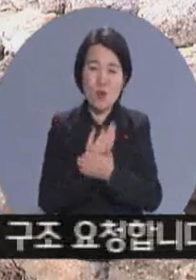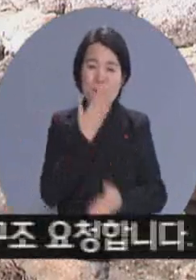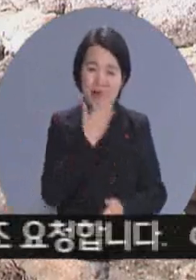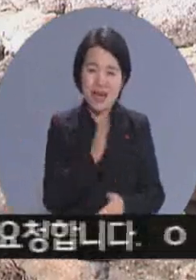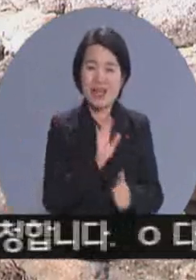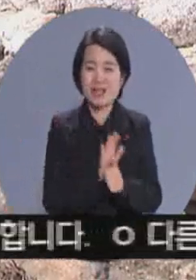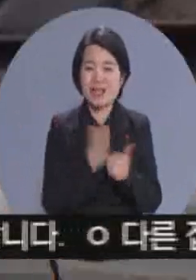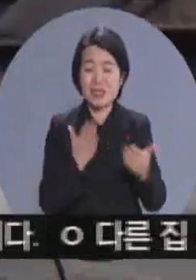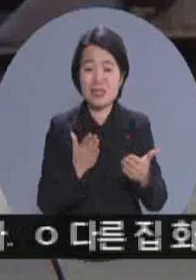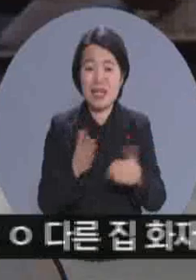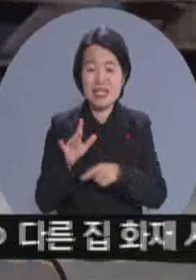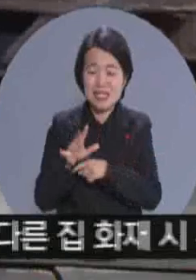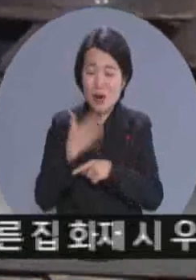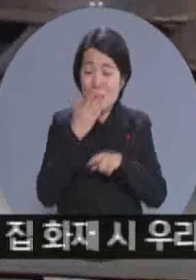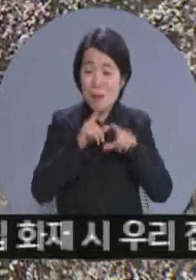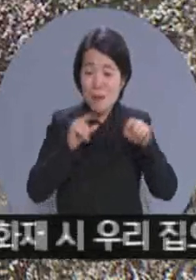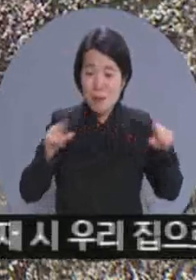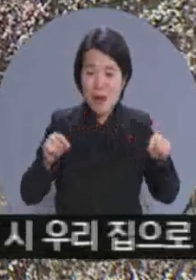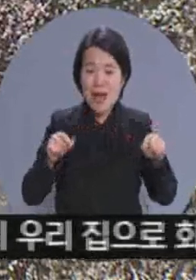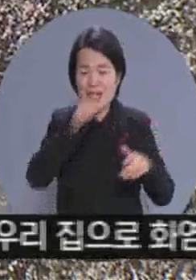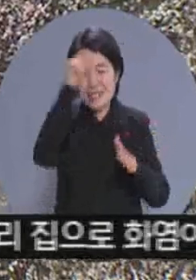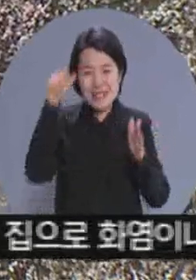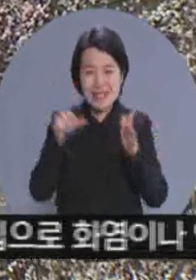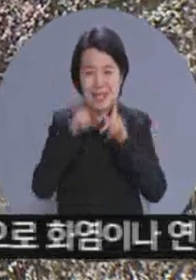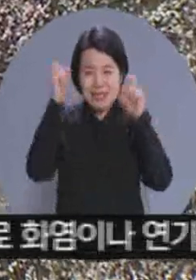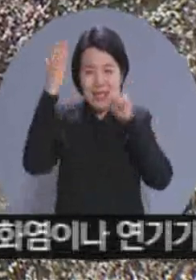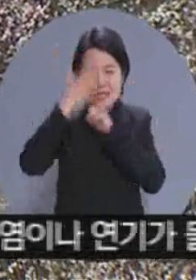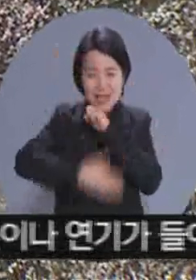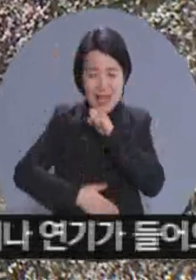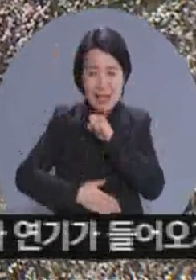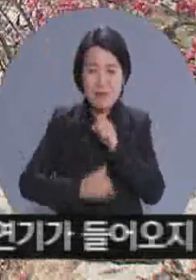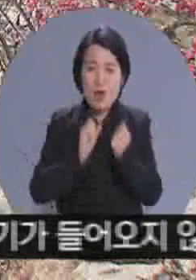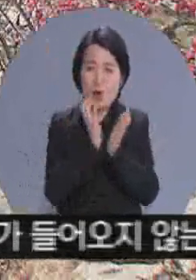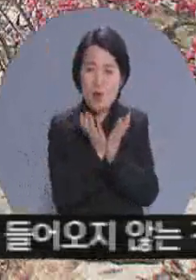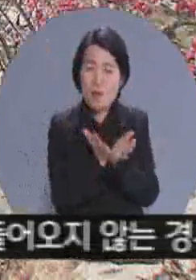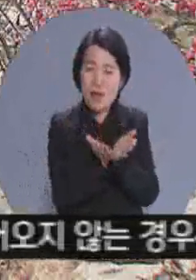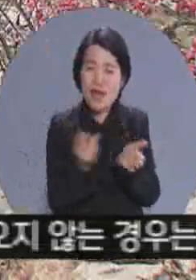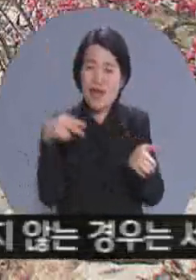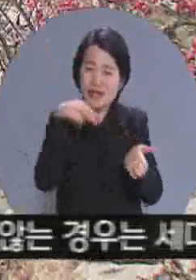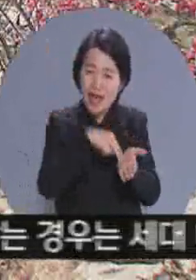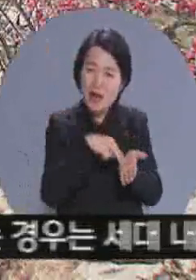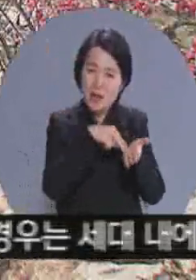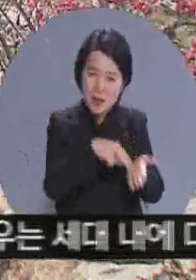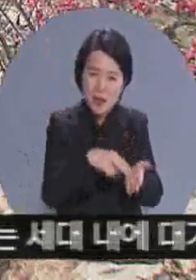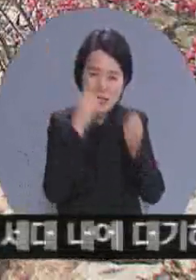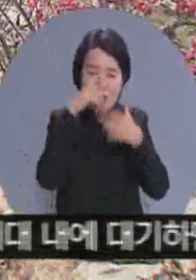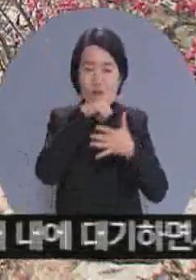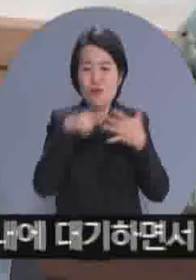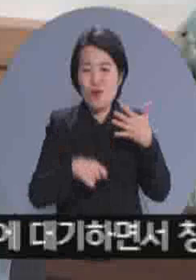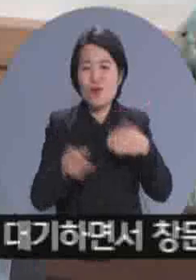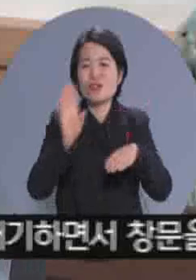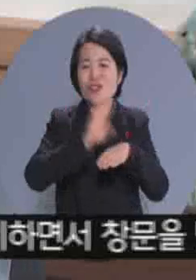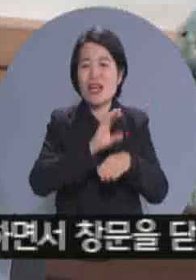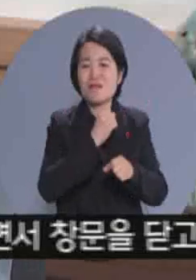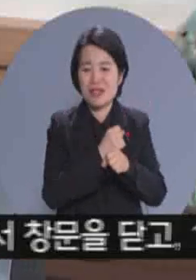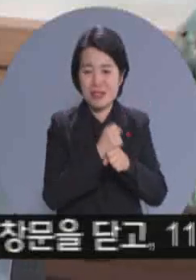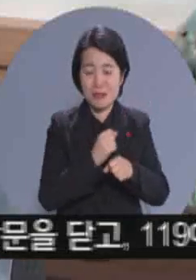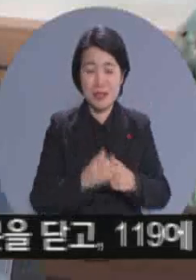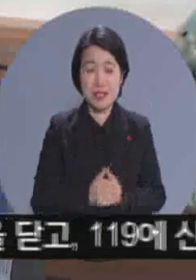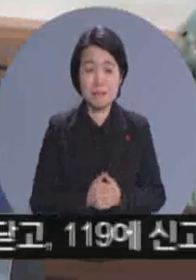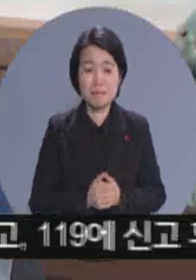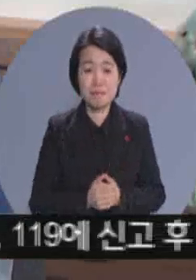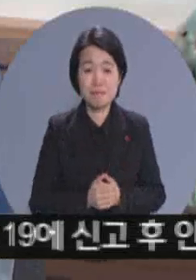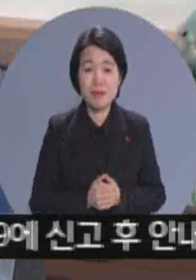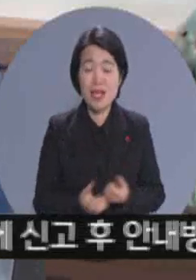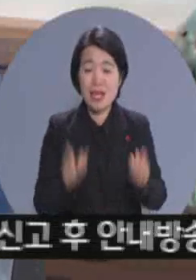시골밥상 운영과 나의 인생샷 섬진감 꽃배 타기 체험 등 다양한 신규 콘텐츠도 추가됩니다 처음으로 저희